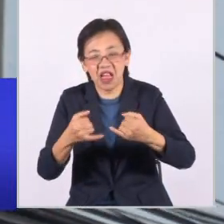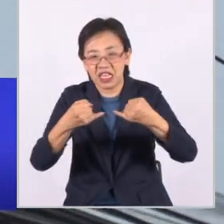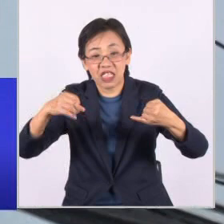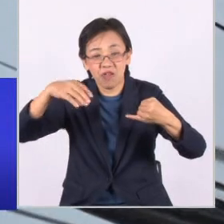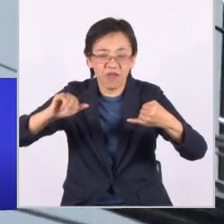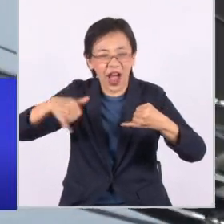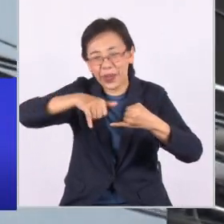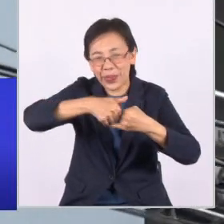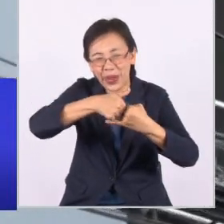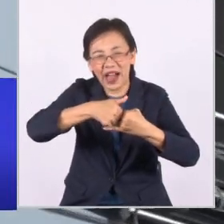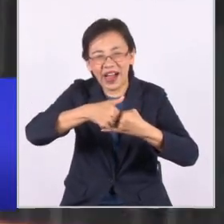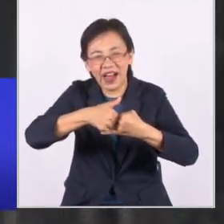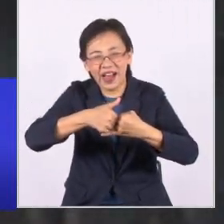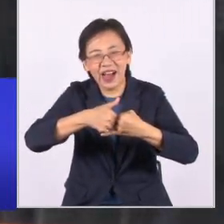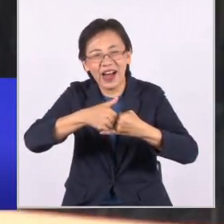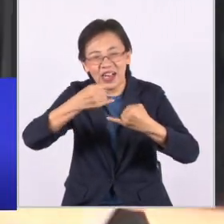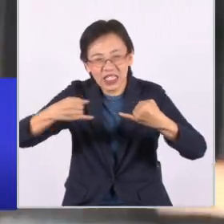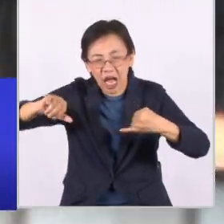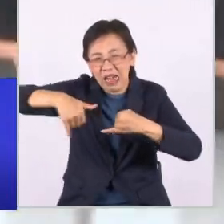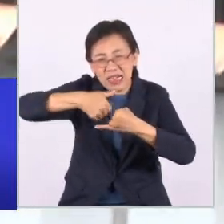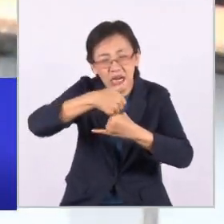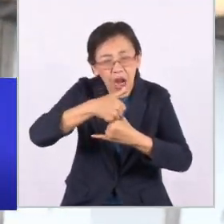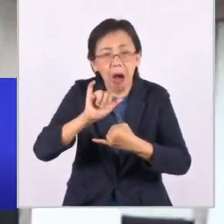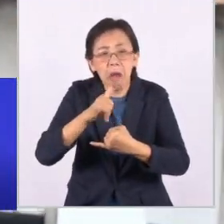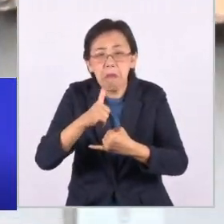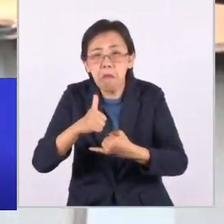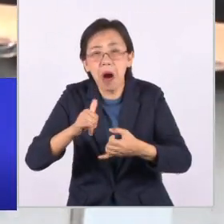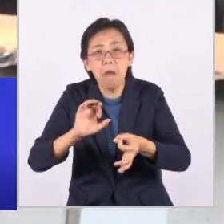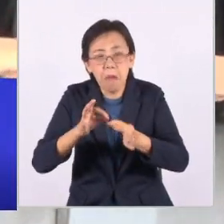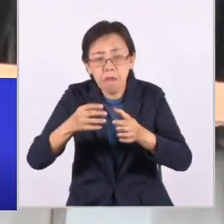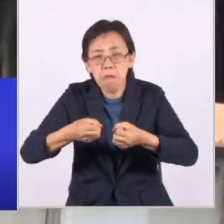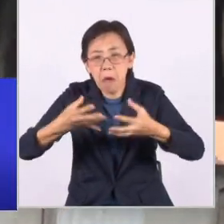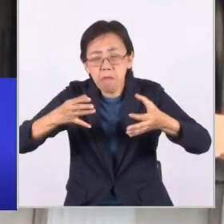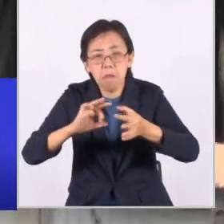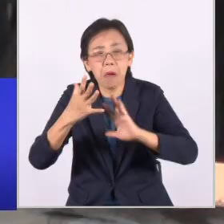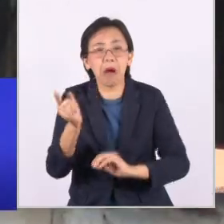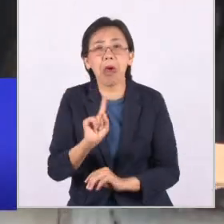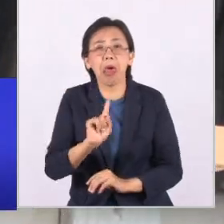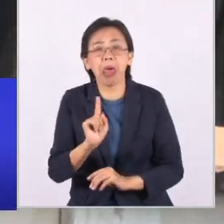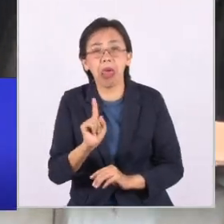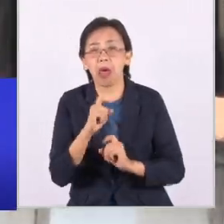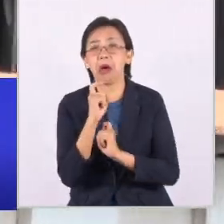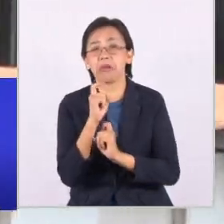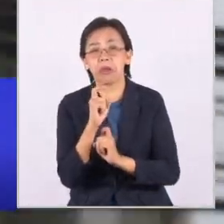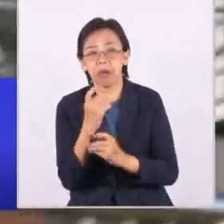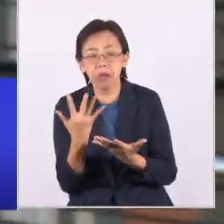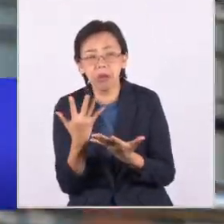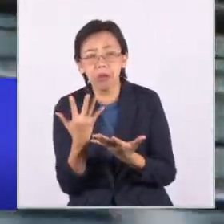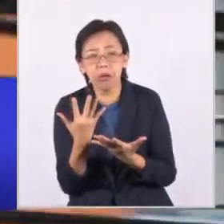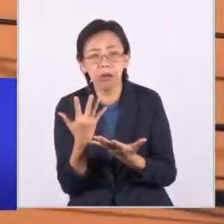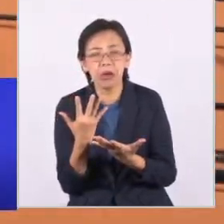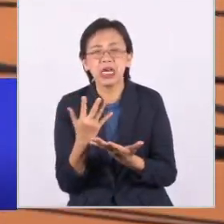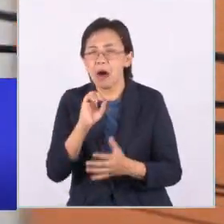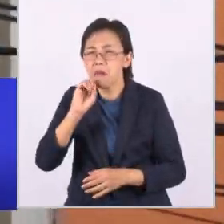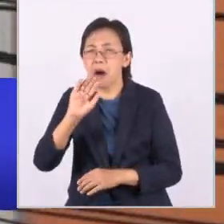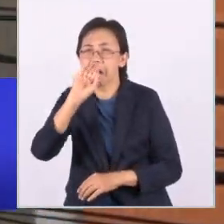ไฟอยู่บนสายไฟแบบนี้ถ้าไฟช็อตไฟดูดขึ้นมาปึ๊บพับเกิดไฟไหม้ขึ้นมาเนี่ยมันจะอันตรายนะคะแจ้งไปทางเทศบ